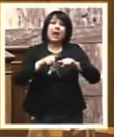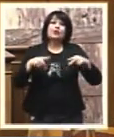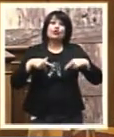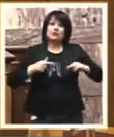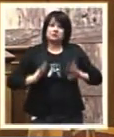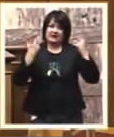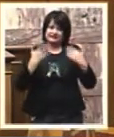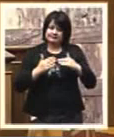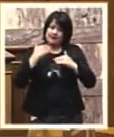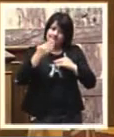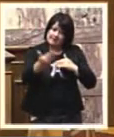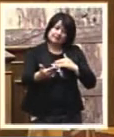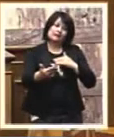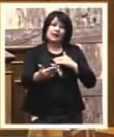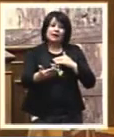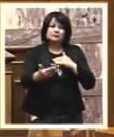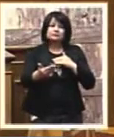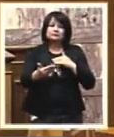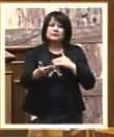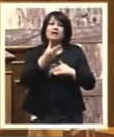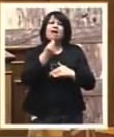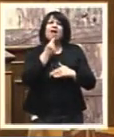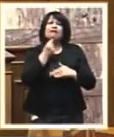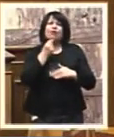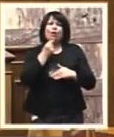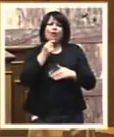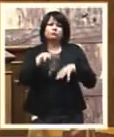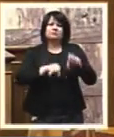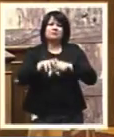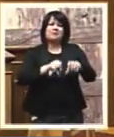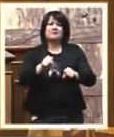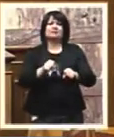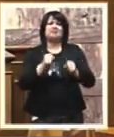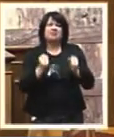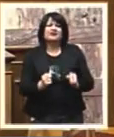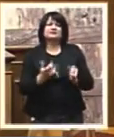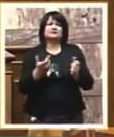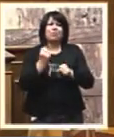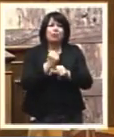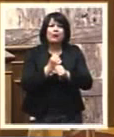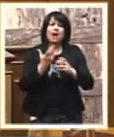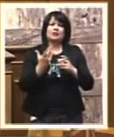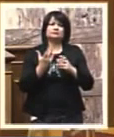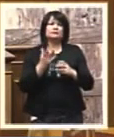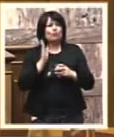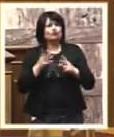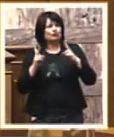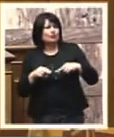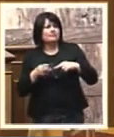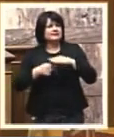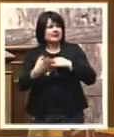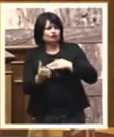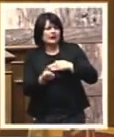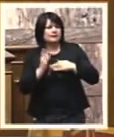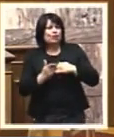ήταν για πολλούς ένα εύκολο πιάτσικο σε κάθε έναν που μπορούσε να έχει πρόσβαση στην εξουσία. Και